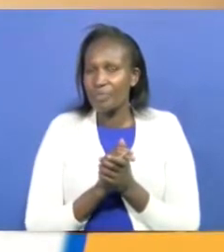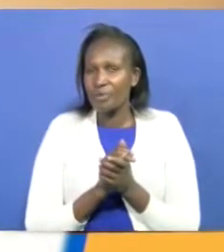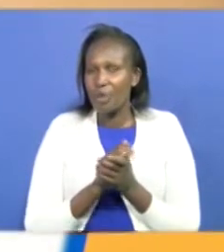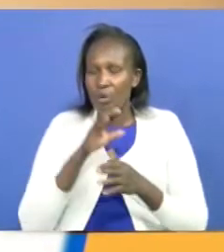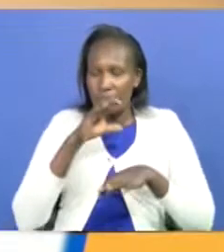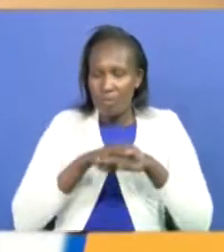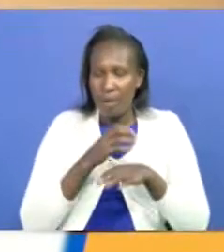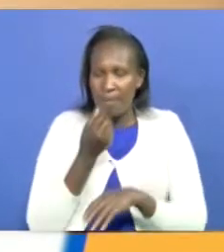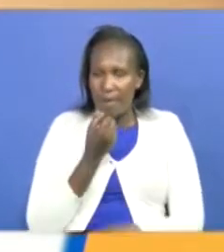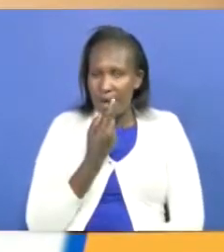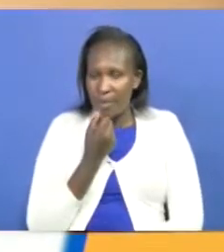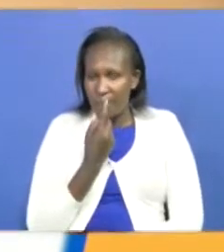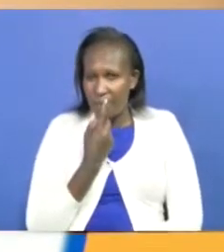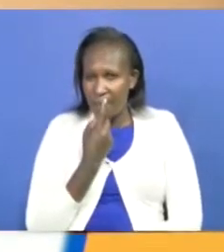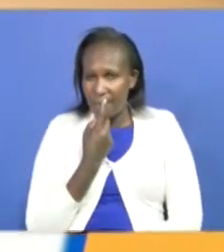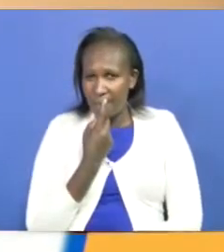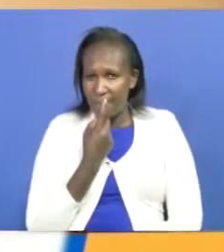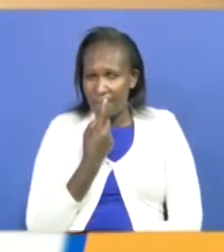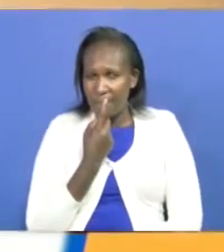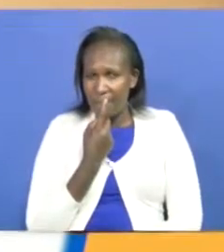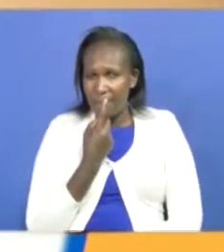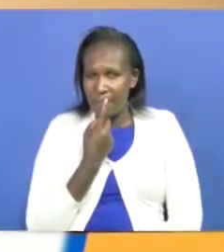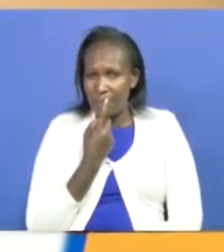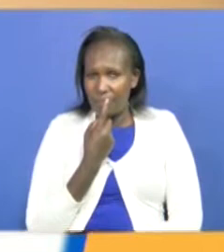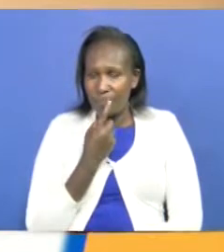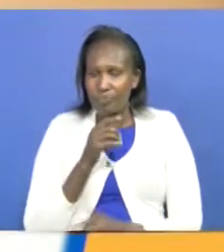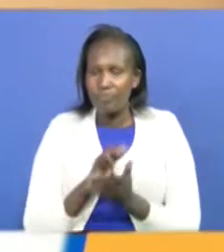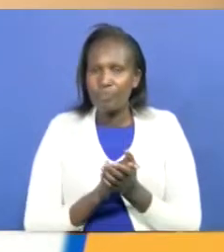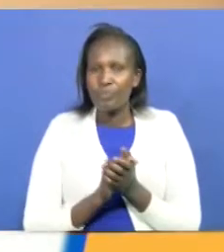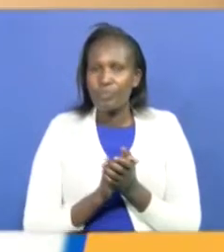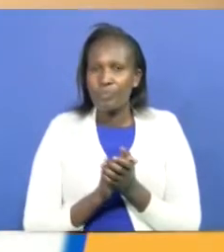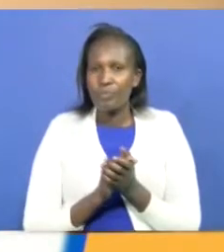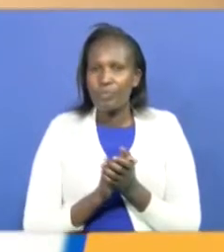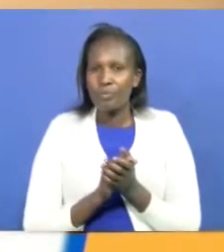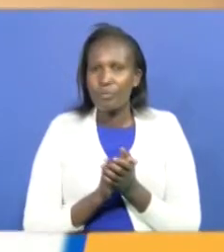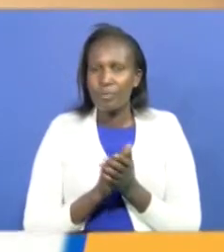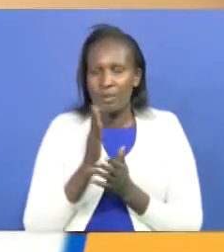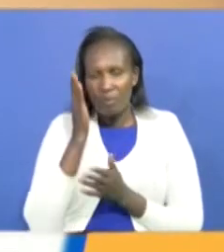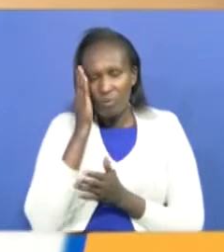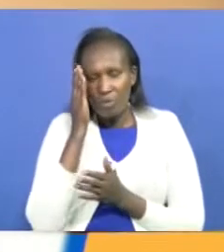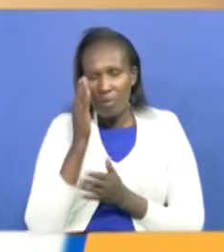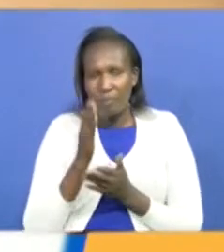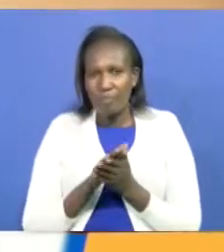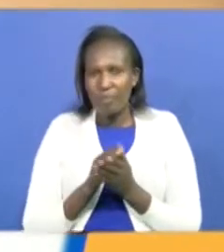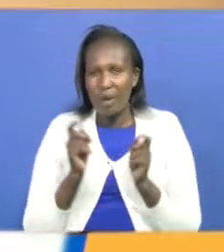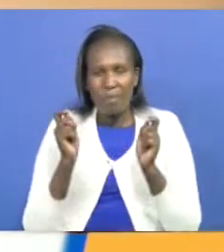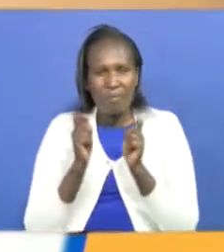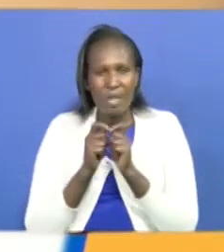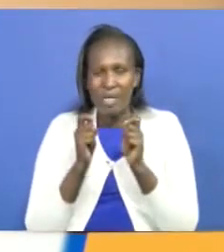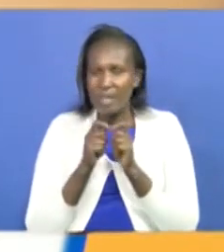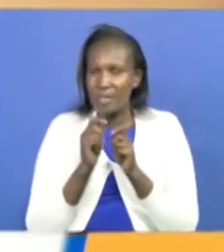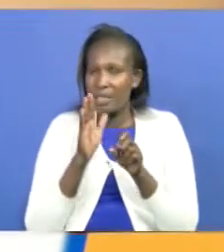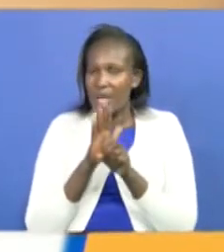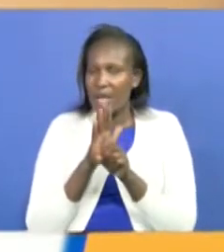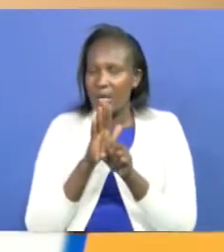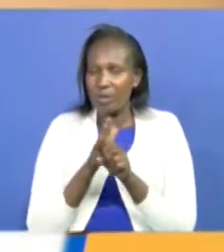treatment. Up to now, I have been admitted, but the pain is very much.